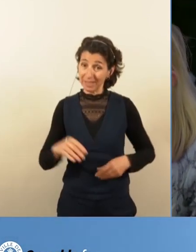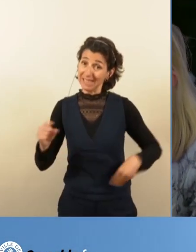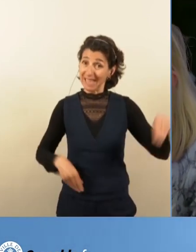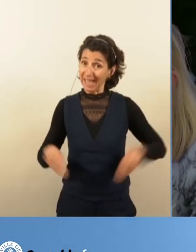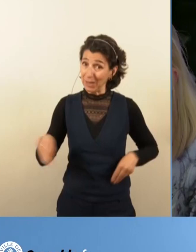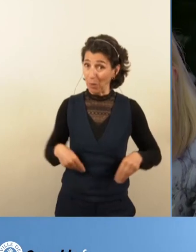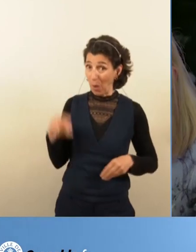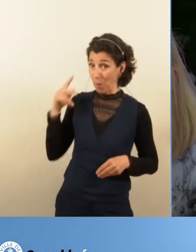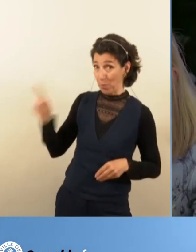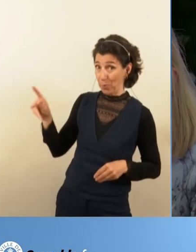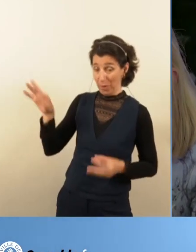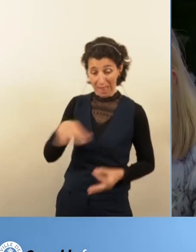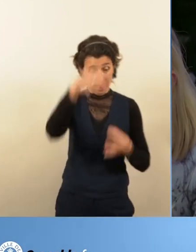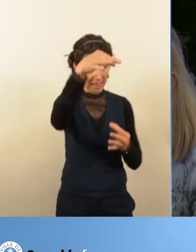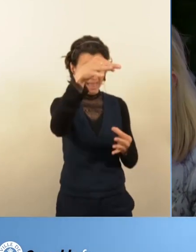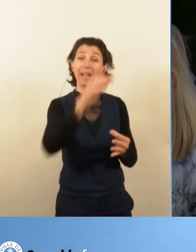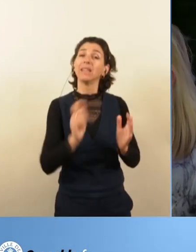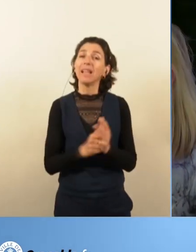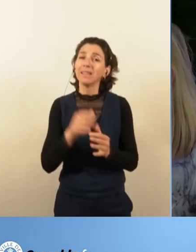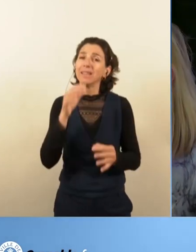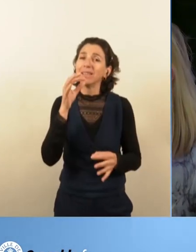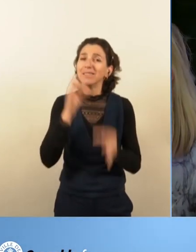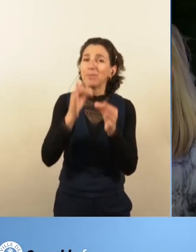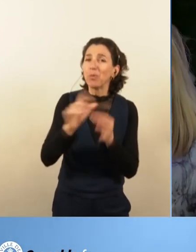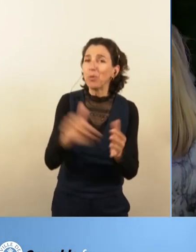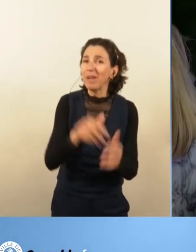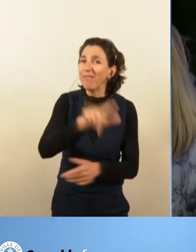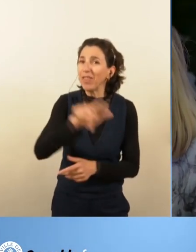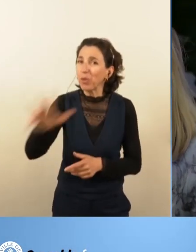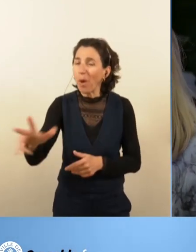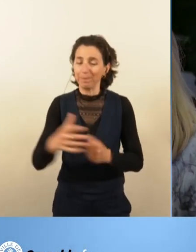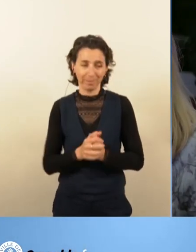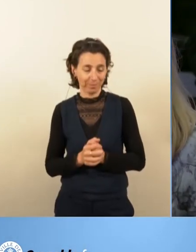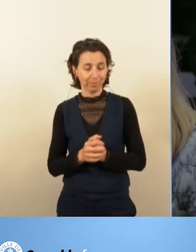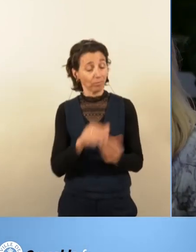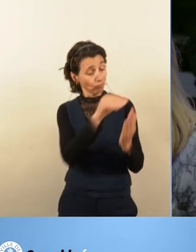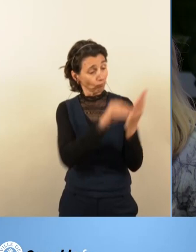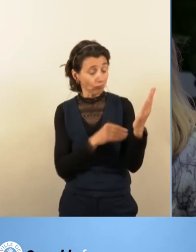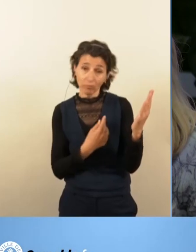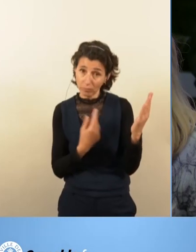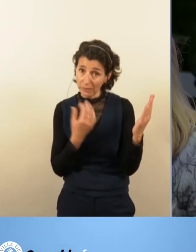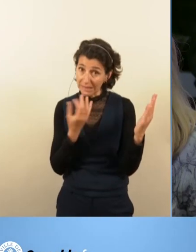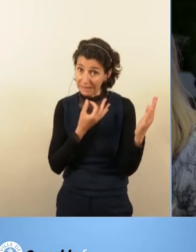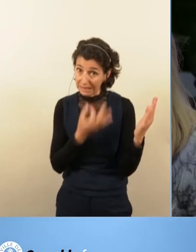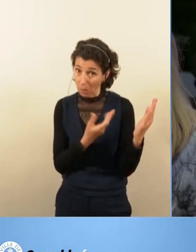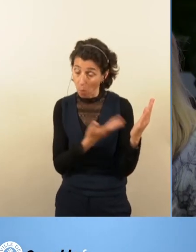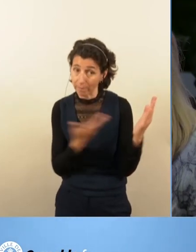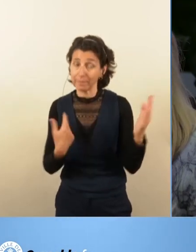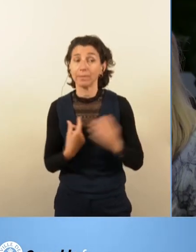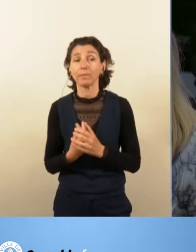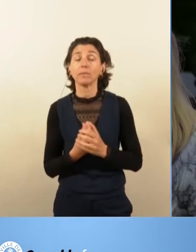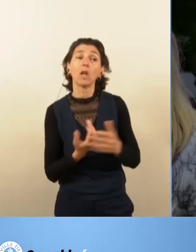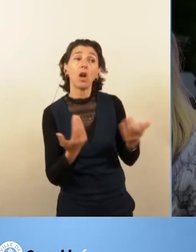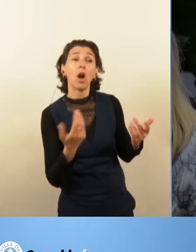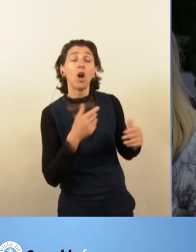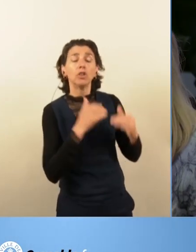et qui détaille parmi les missions je cite l'adoption d'un schéma directeur de mise en sécurité de l'hôtel de ville pour les